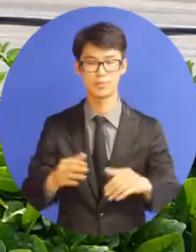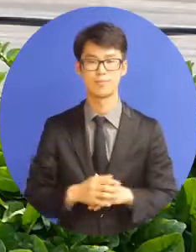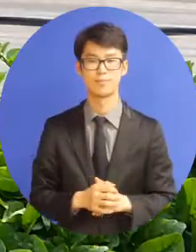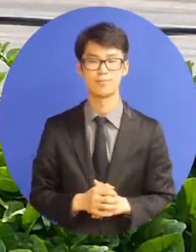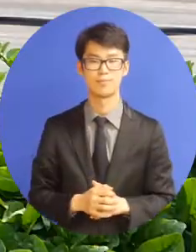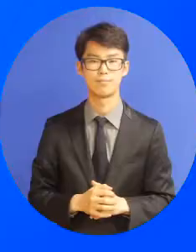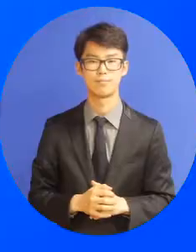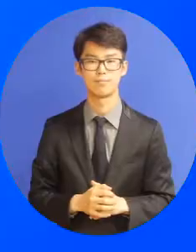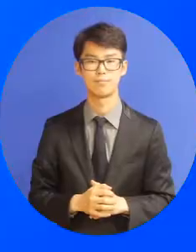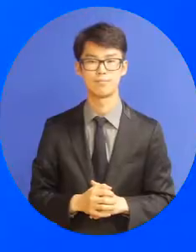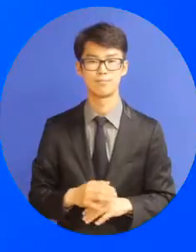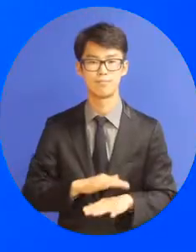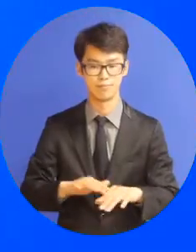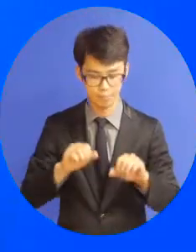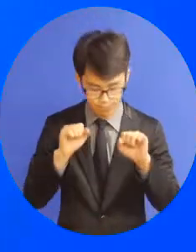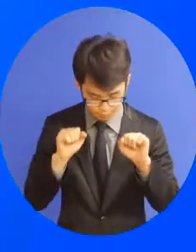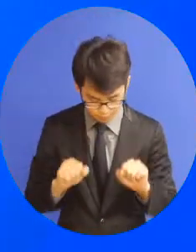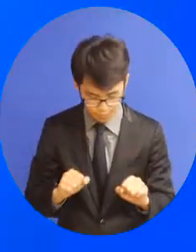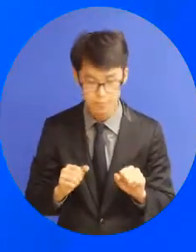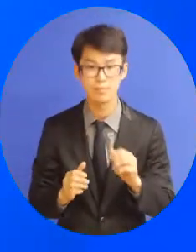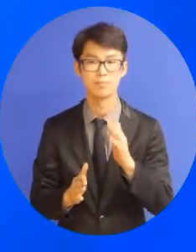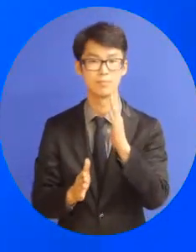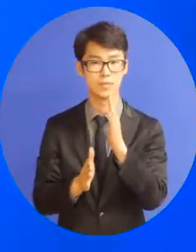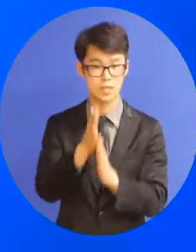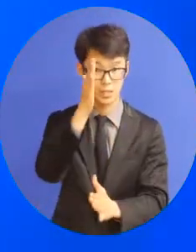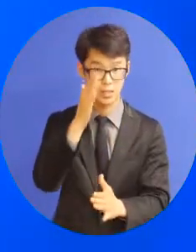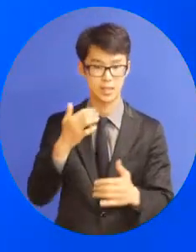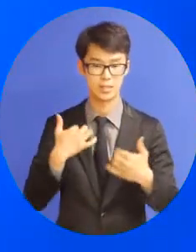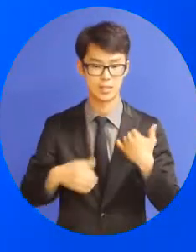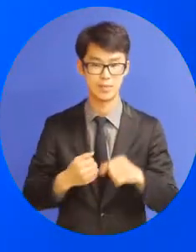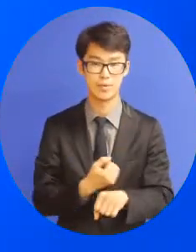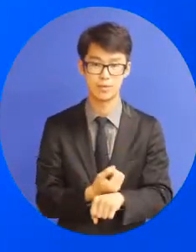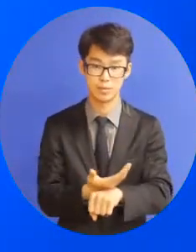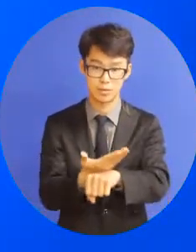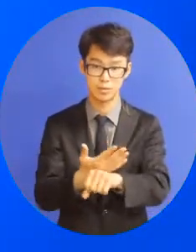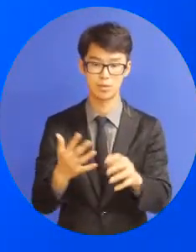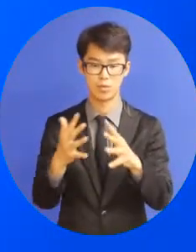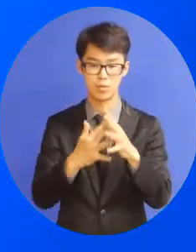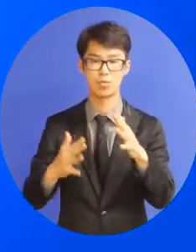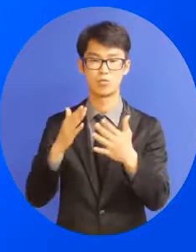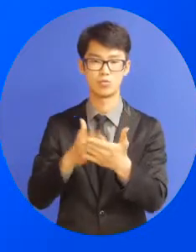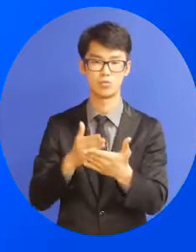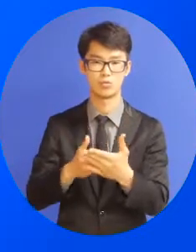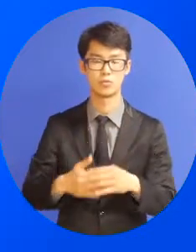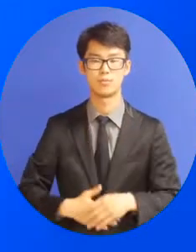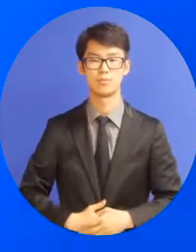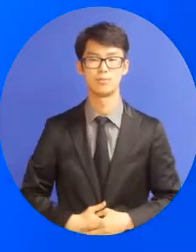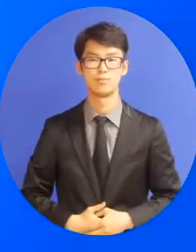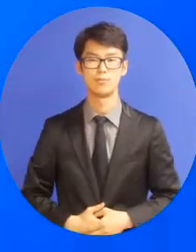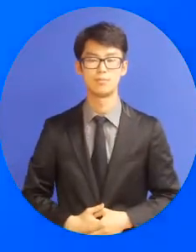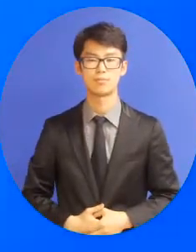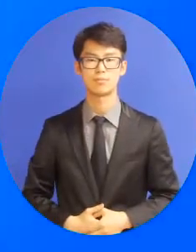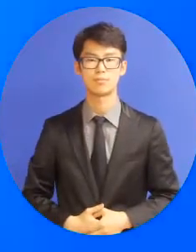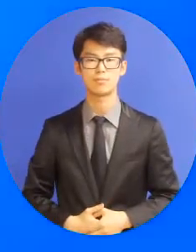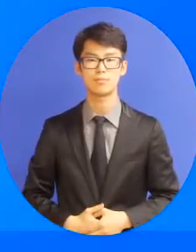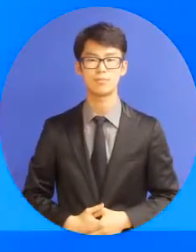시작합니다. 시청자 여러분 안녕하십니까? 공주시의 흥미진진한 뉴스를 전해드리는 공주 뉴스입니다.